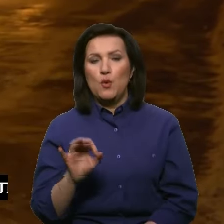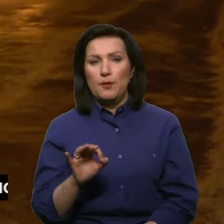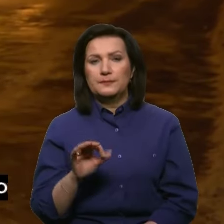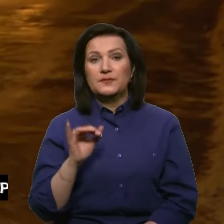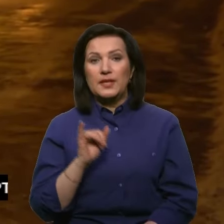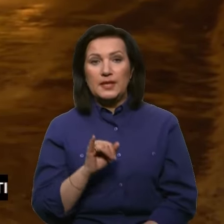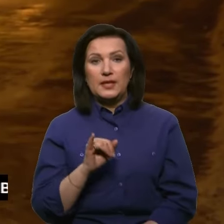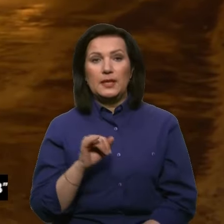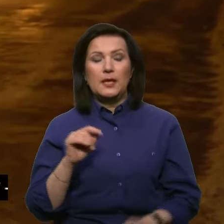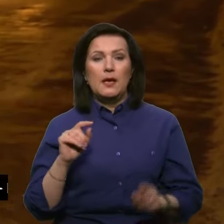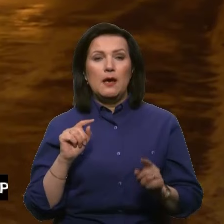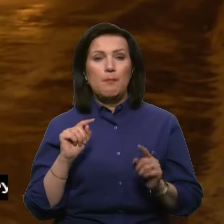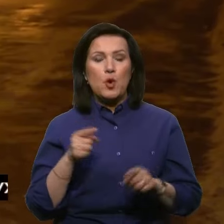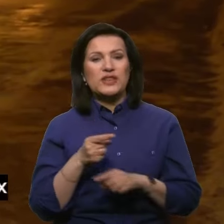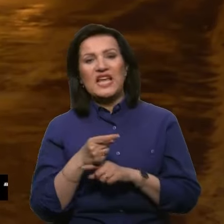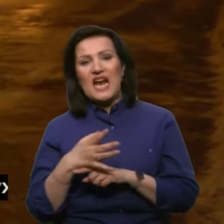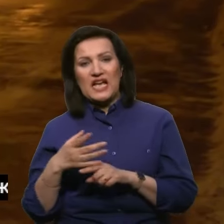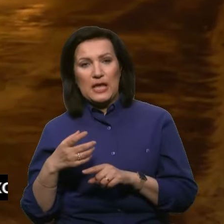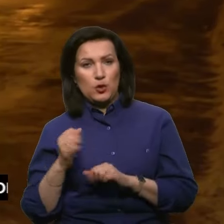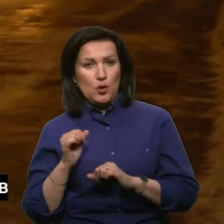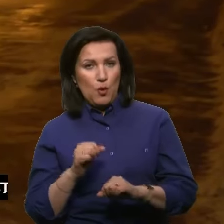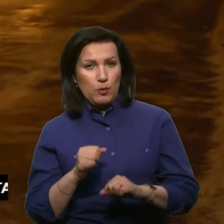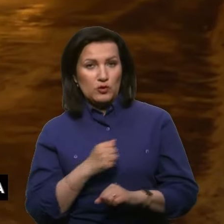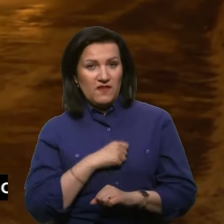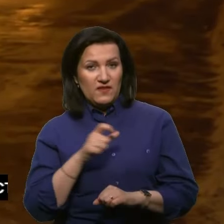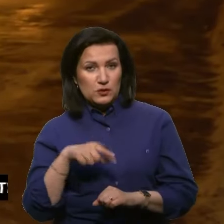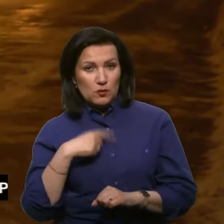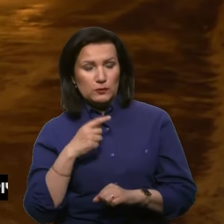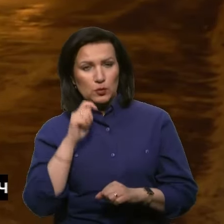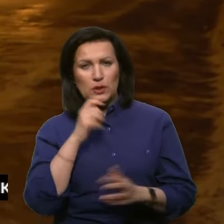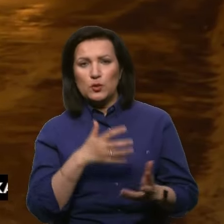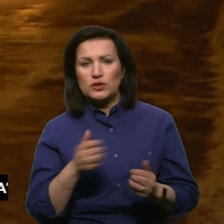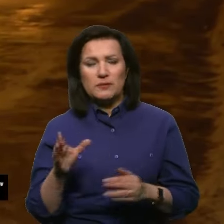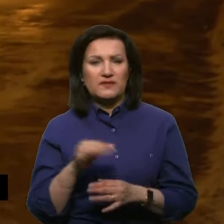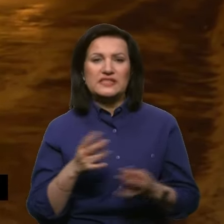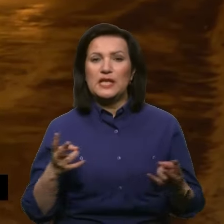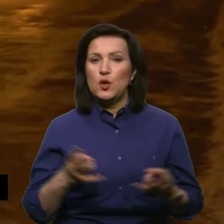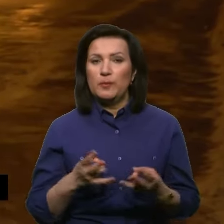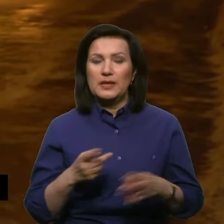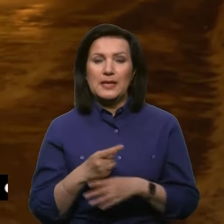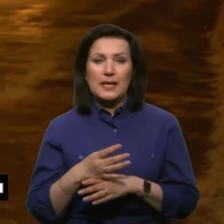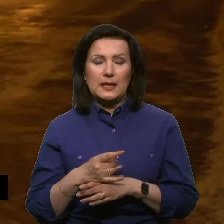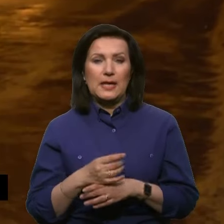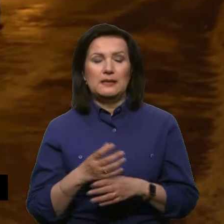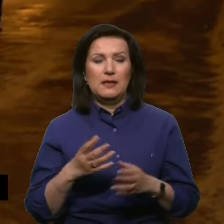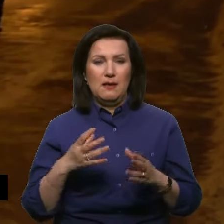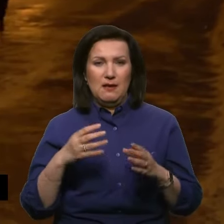оборони та протиракетної оборони. Військові запевнили, що Україна отримує всі необхідні ракети до